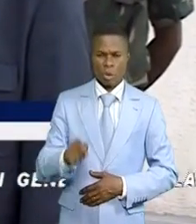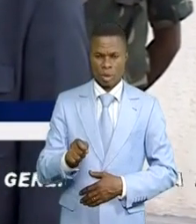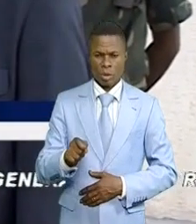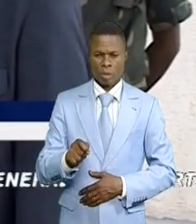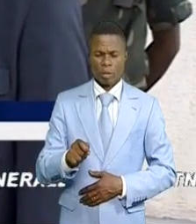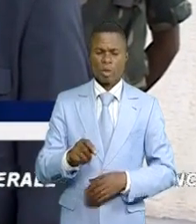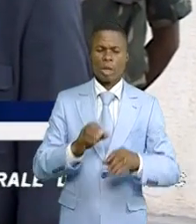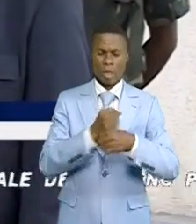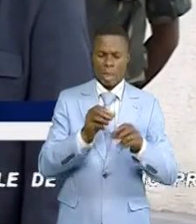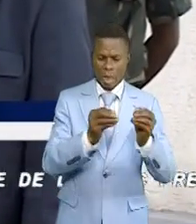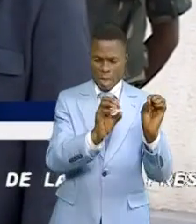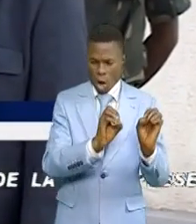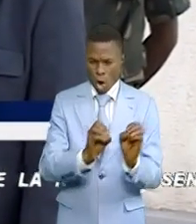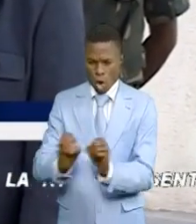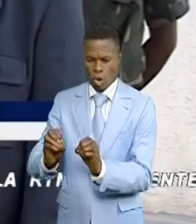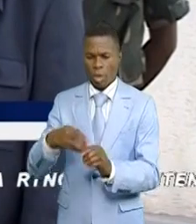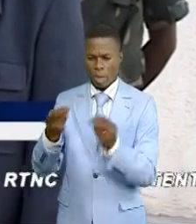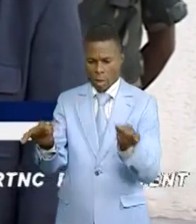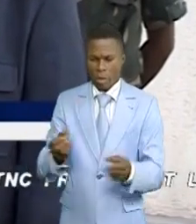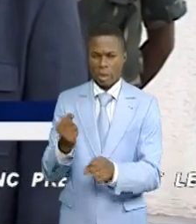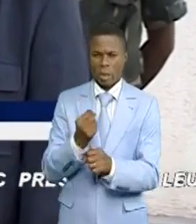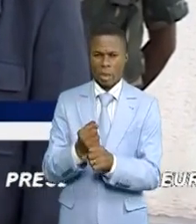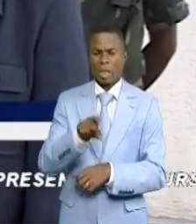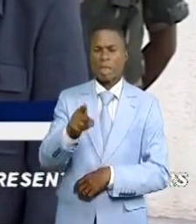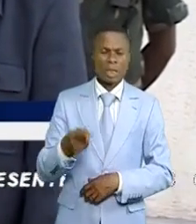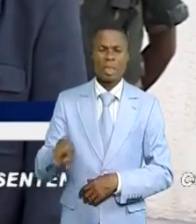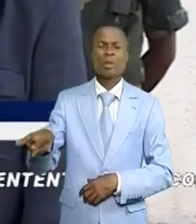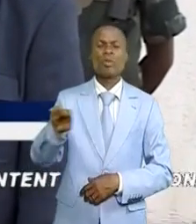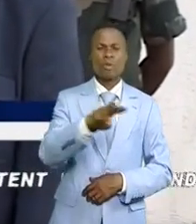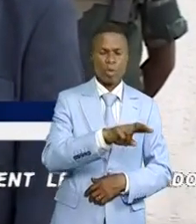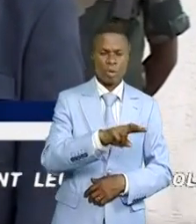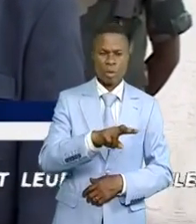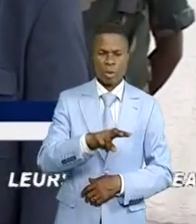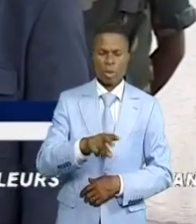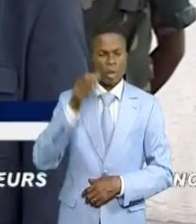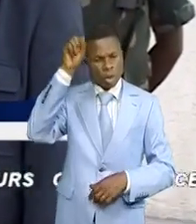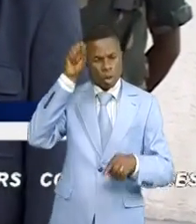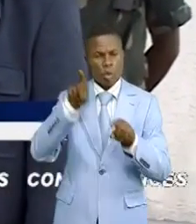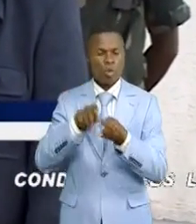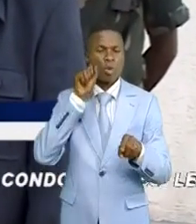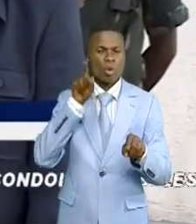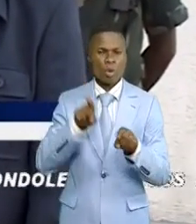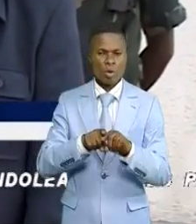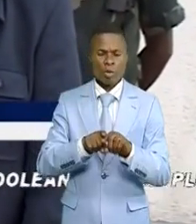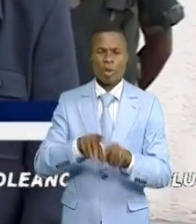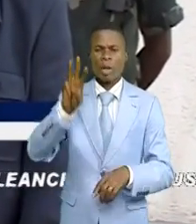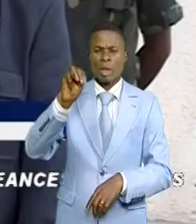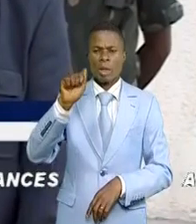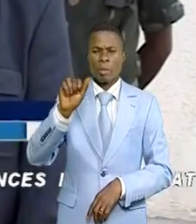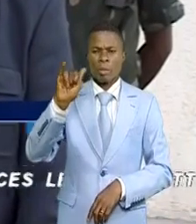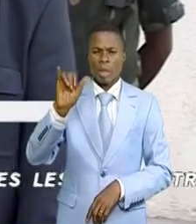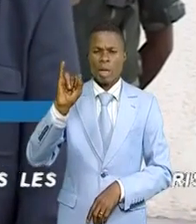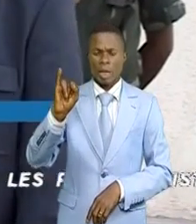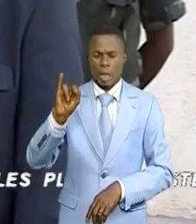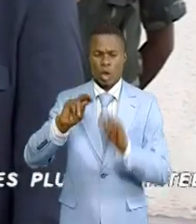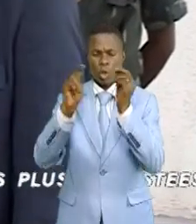de l'ordre dans votre maison. Qui d'entre nous ici n'a pas des cousins, des frères qui sont maïmaï, qui sont groupes